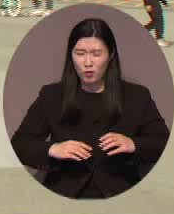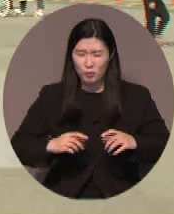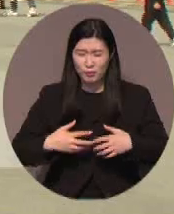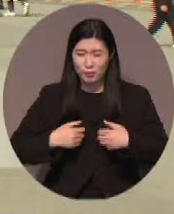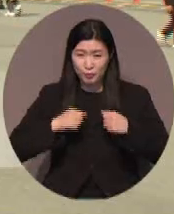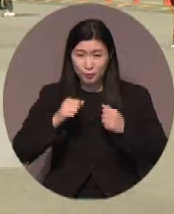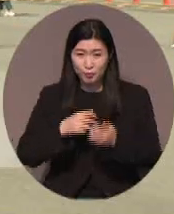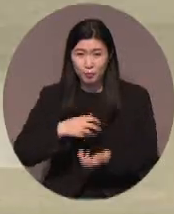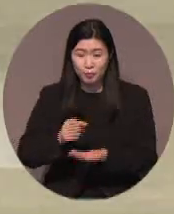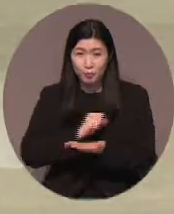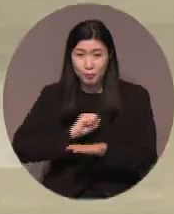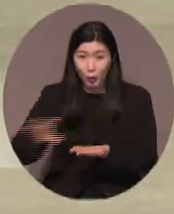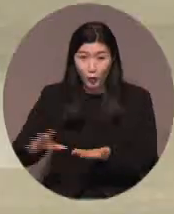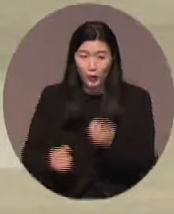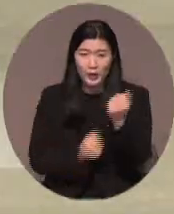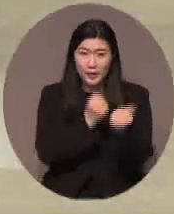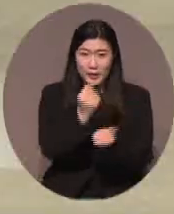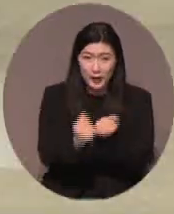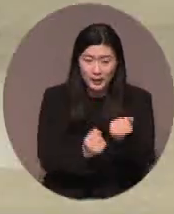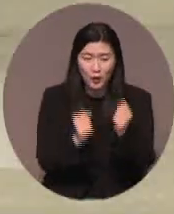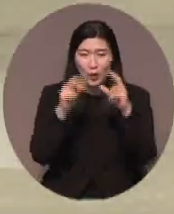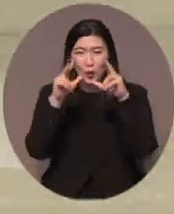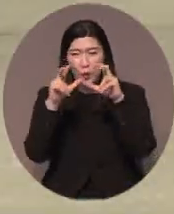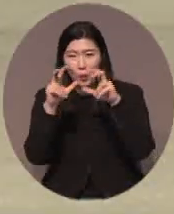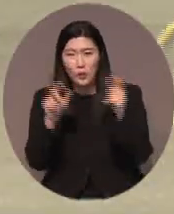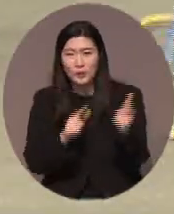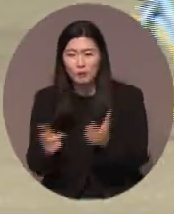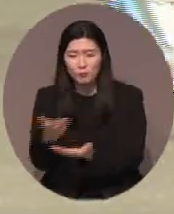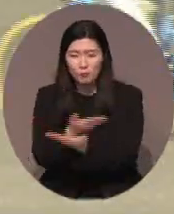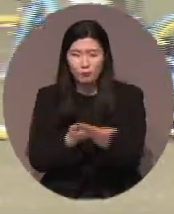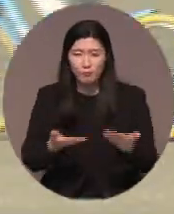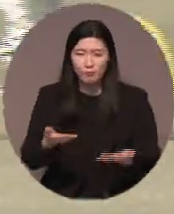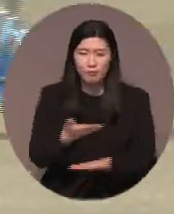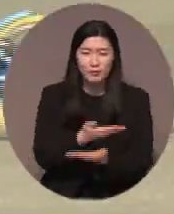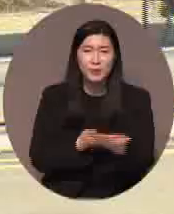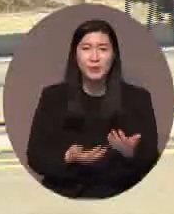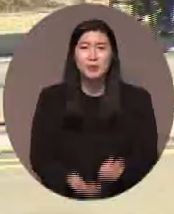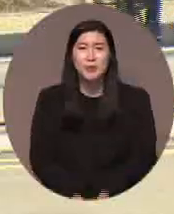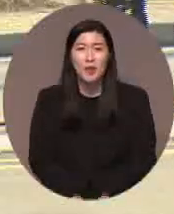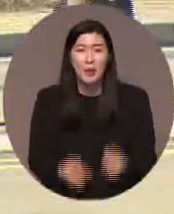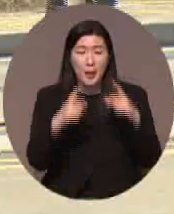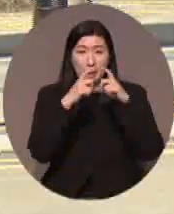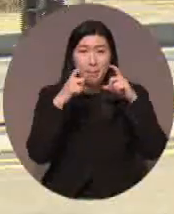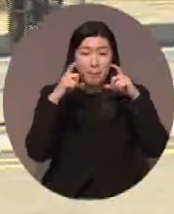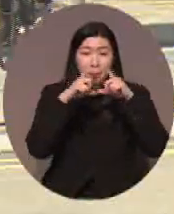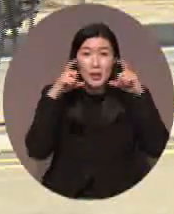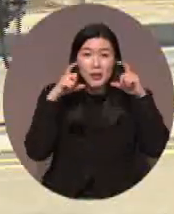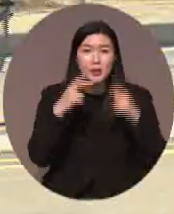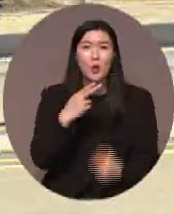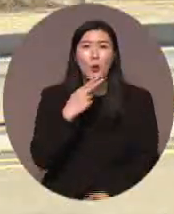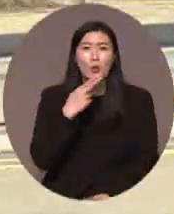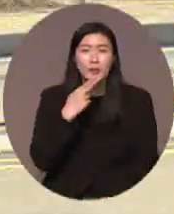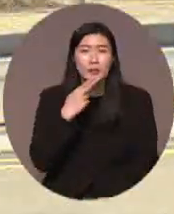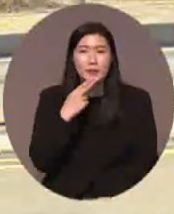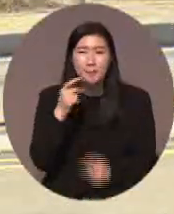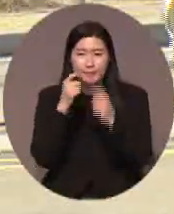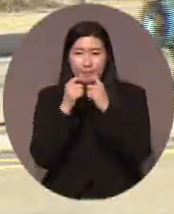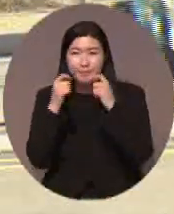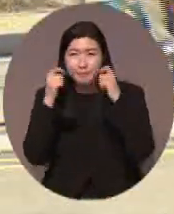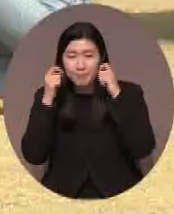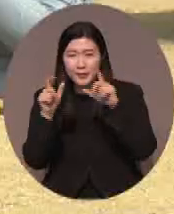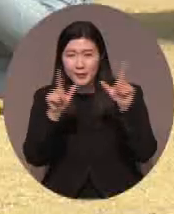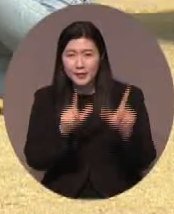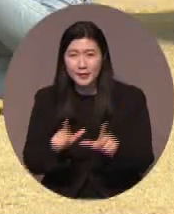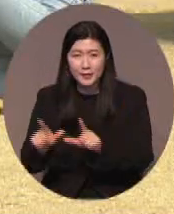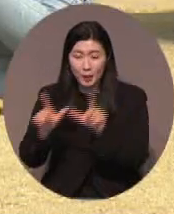벗어던지고 자전거를 타거나 공놀이하며 나들이를 즐깁니다. 마스크 대신 미소를 띤 시민들의 얼굴에서